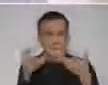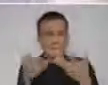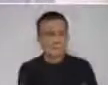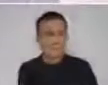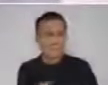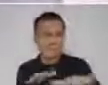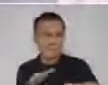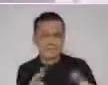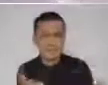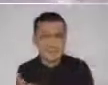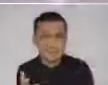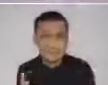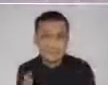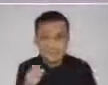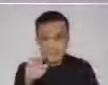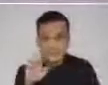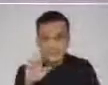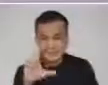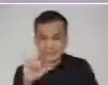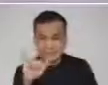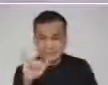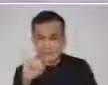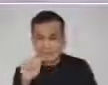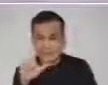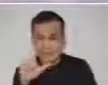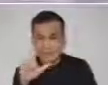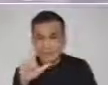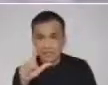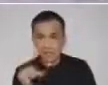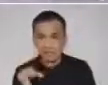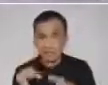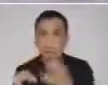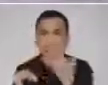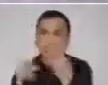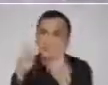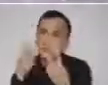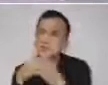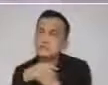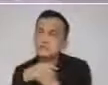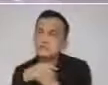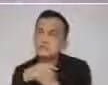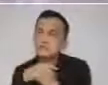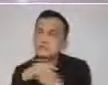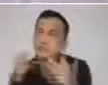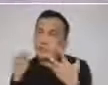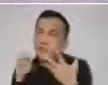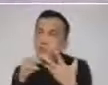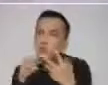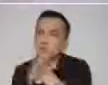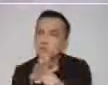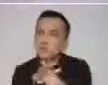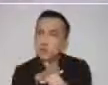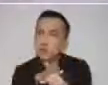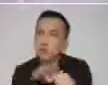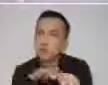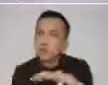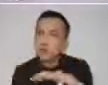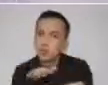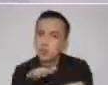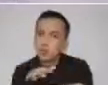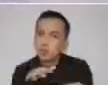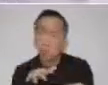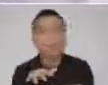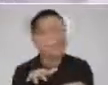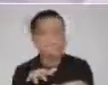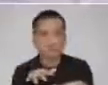po natin sa may tapat ng Ayala Techno Hub malapit sa Central Avenue ay mabigat, ay slow moving na rin ang